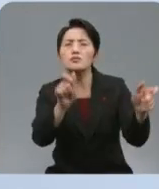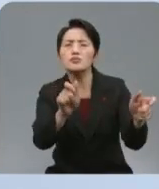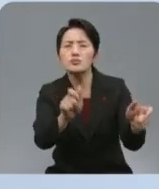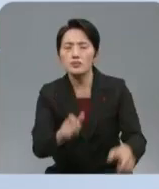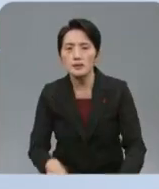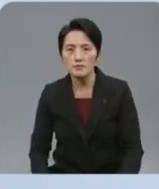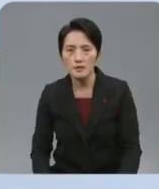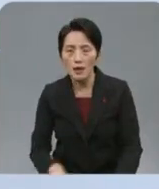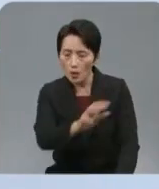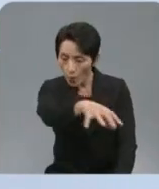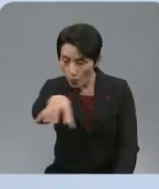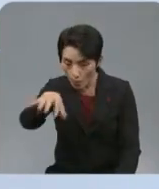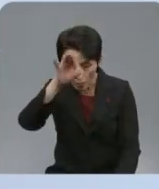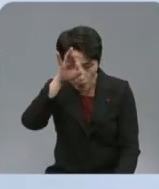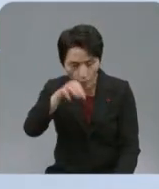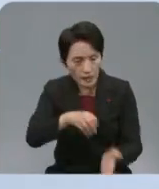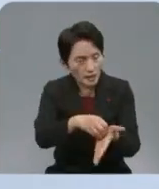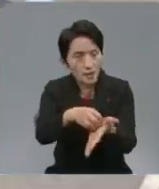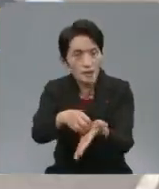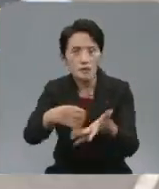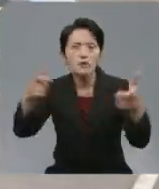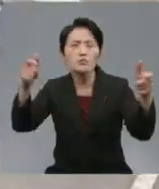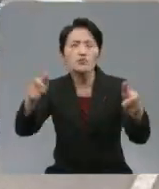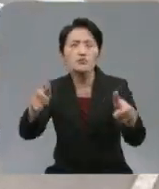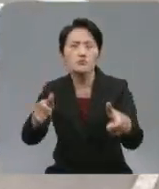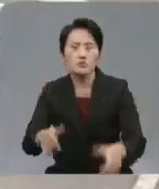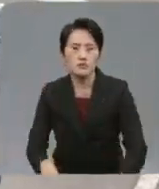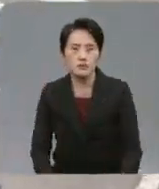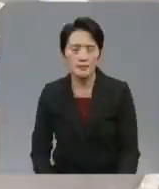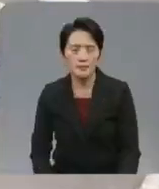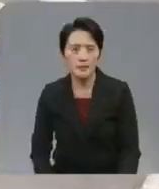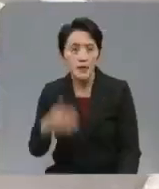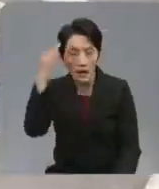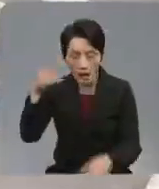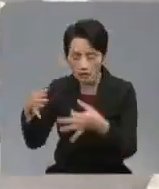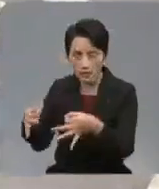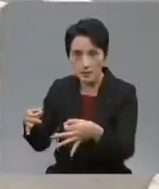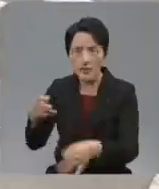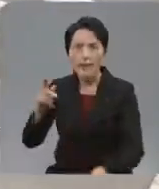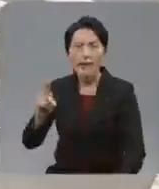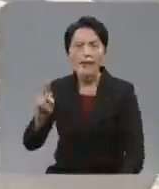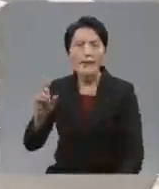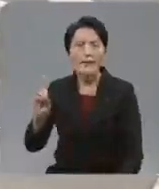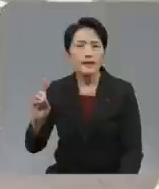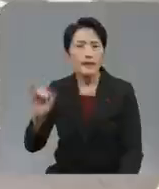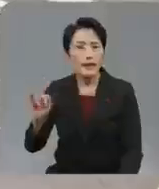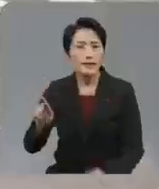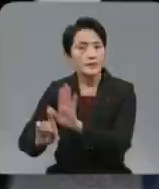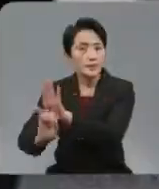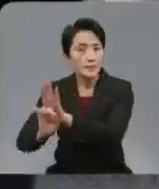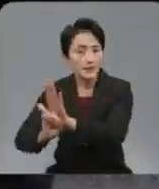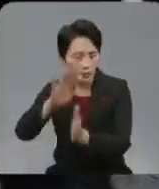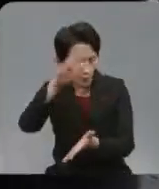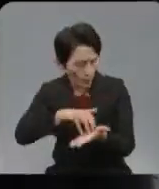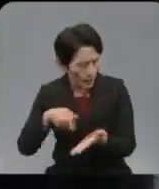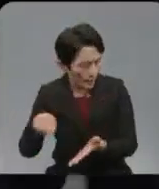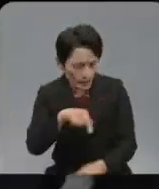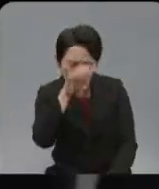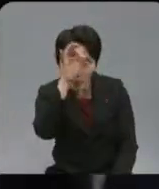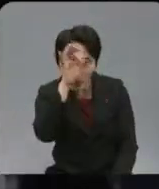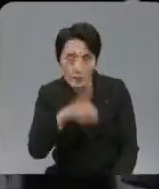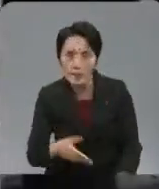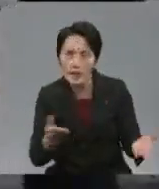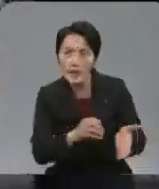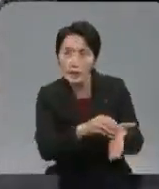2022 didorong oleh pelanggaran pembatasan karantina meningkatnya jumlah pekerjaan di bidang pengantaran dan sektor teknologi informasi serta